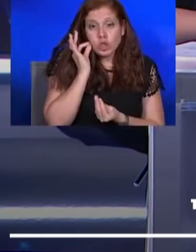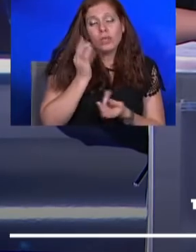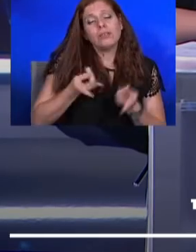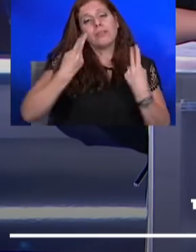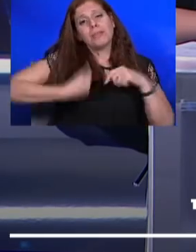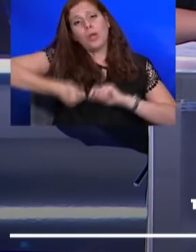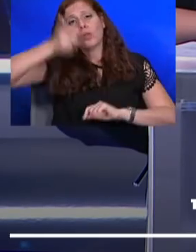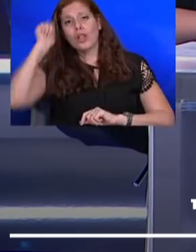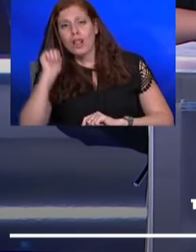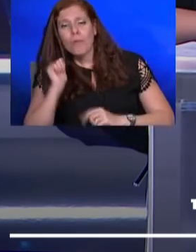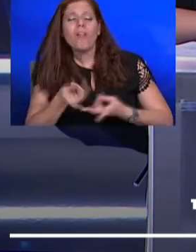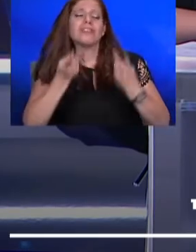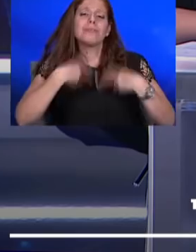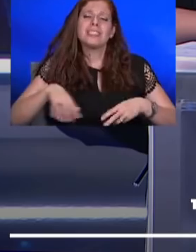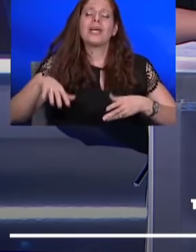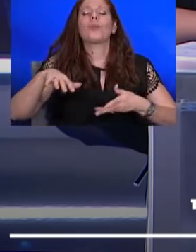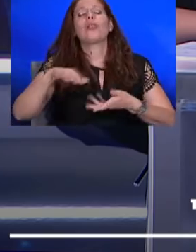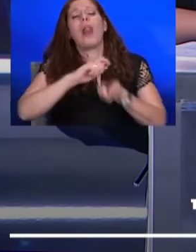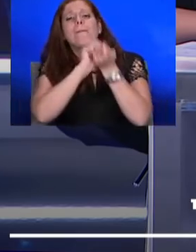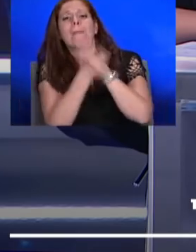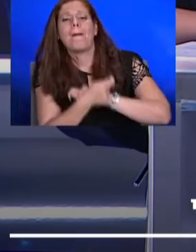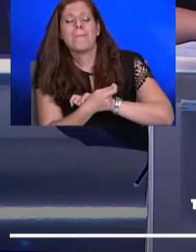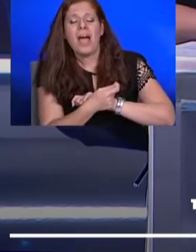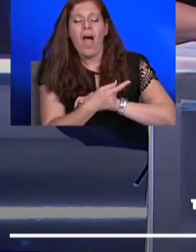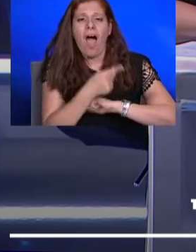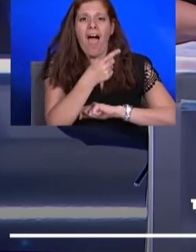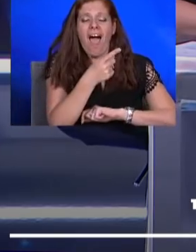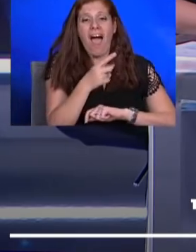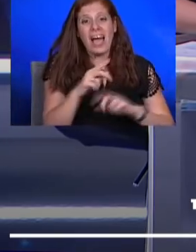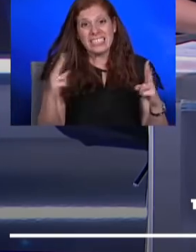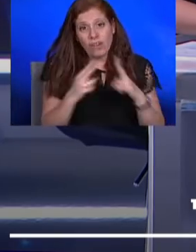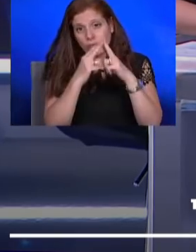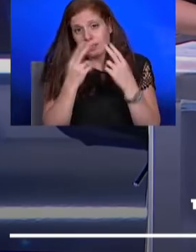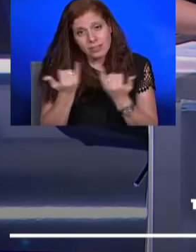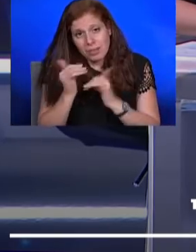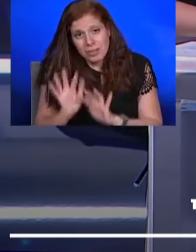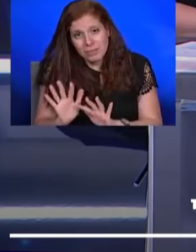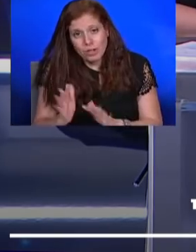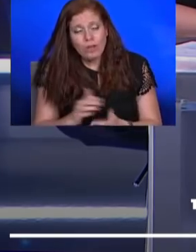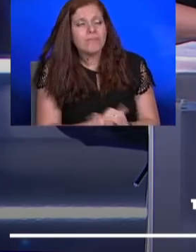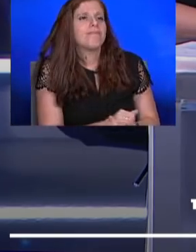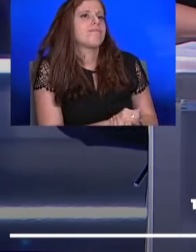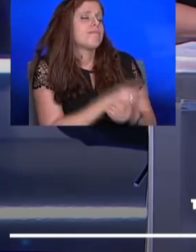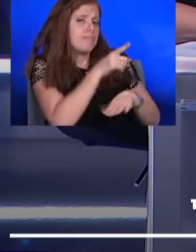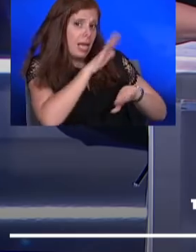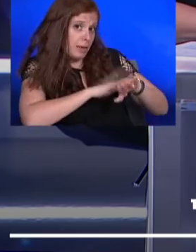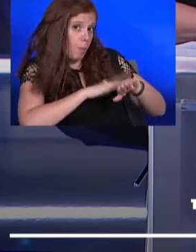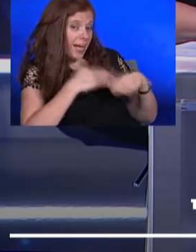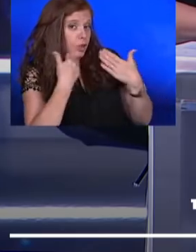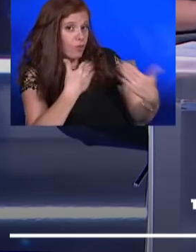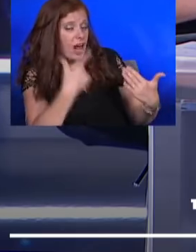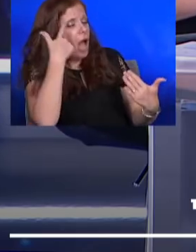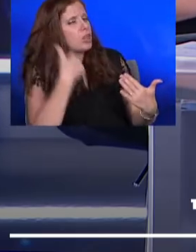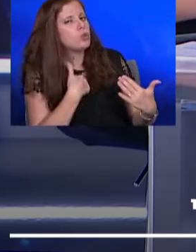הצרפתית. תמיד נמצא שם. כמומחית לאופנה, אני חושבת שיהיה קשה לא להכניס לאייטם הזה גם